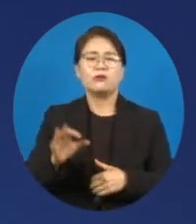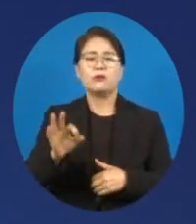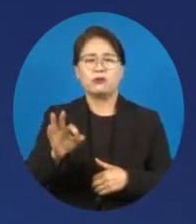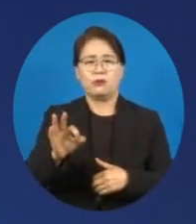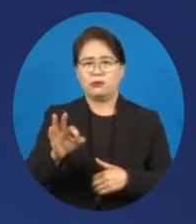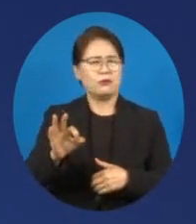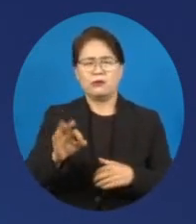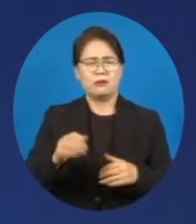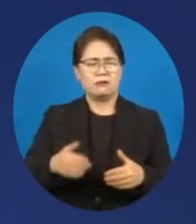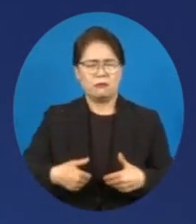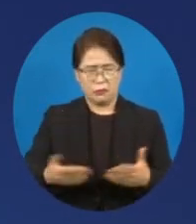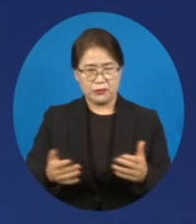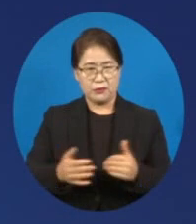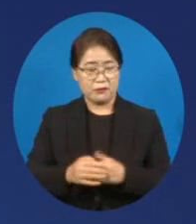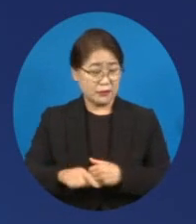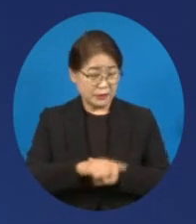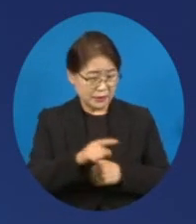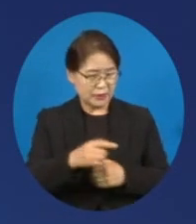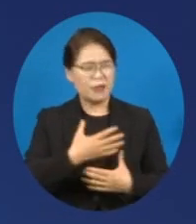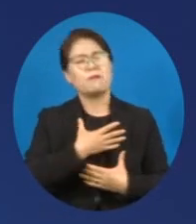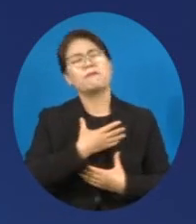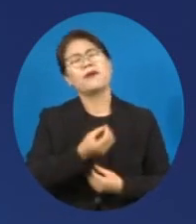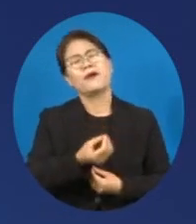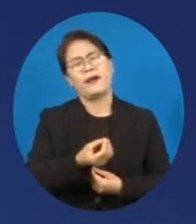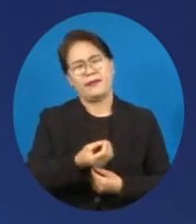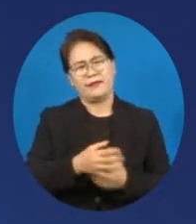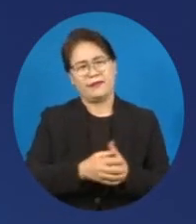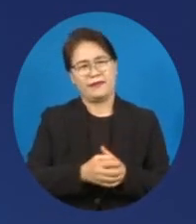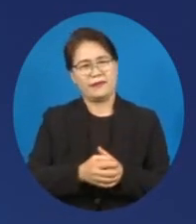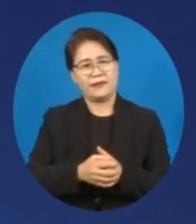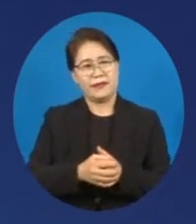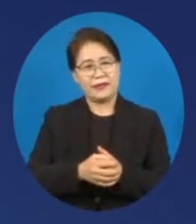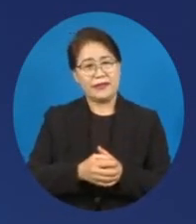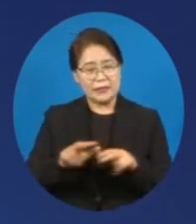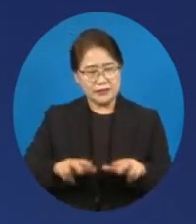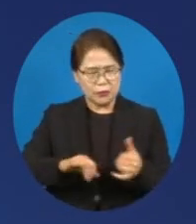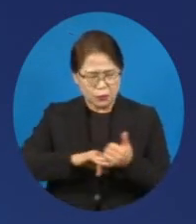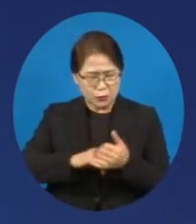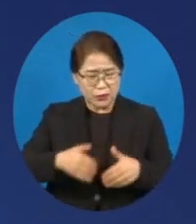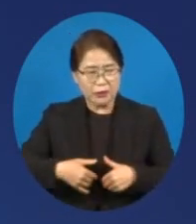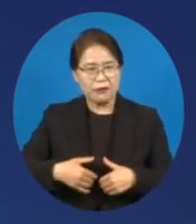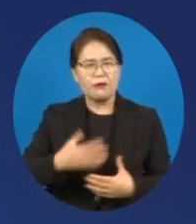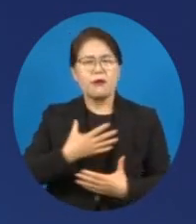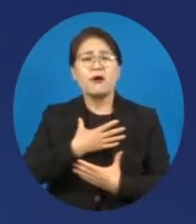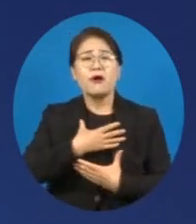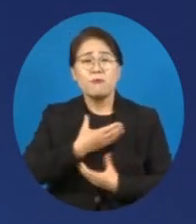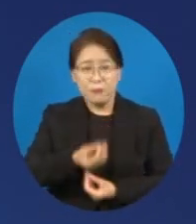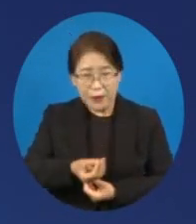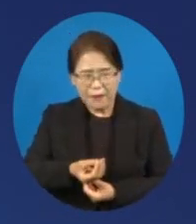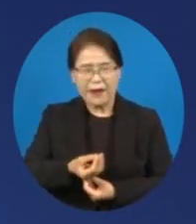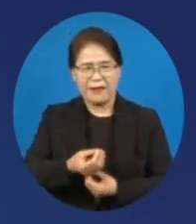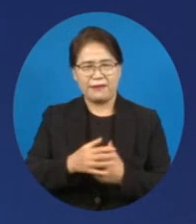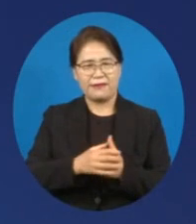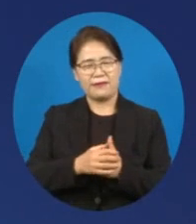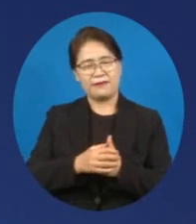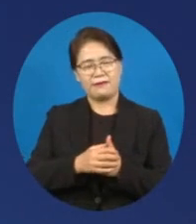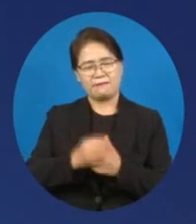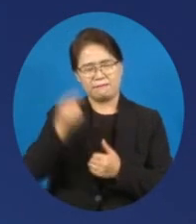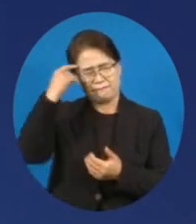그들에게는 평안입니다 현실적으로 그들에게 필요한 것은 다른 것이 아니라